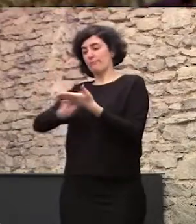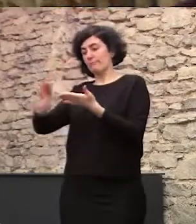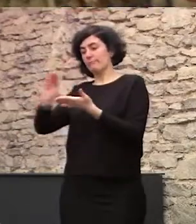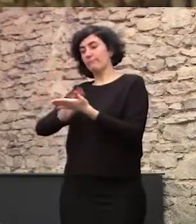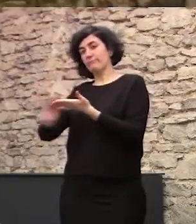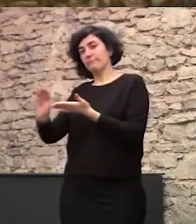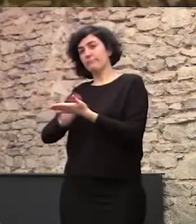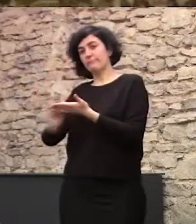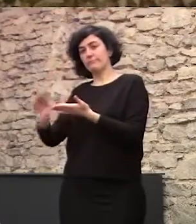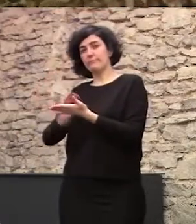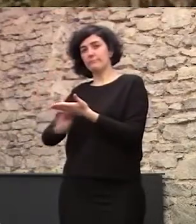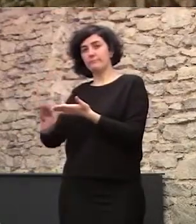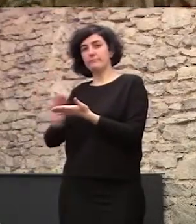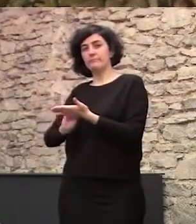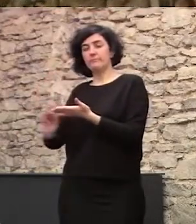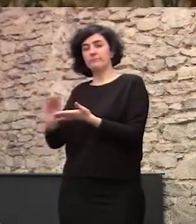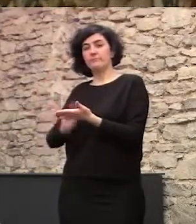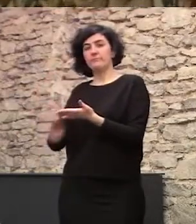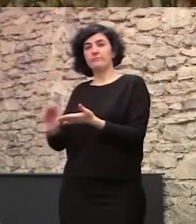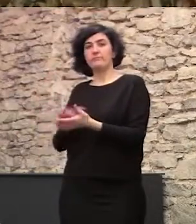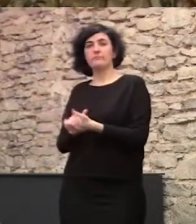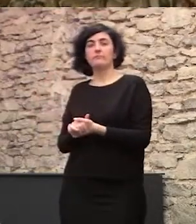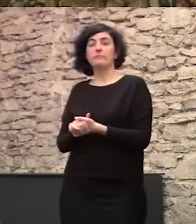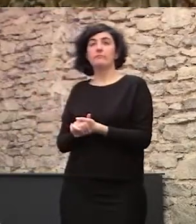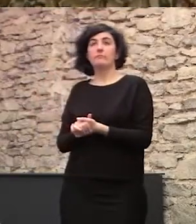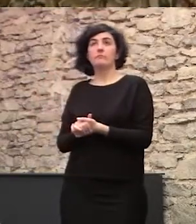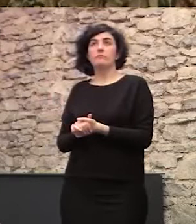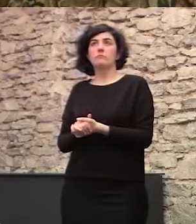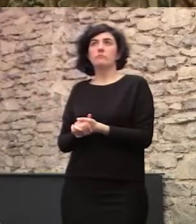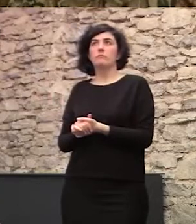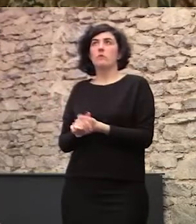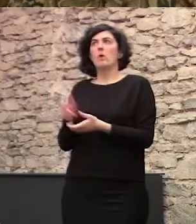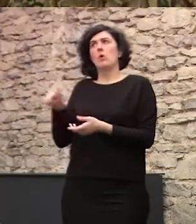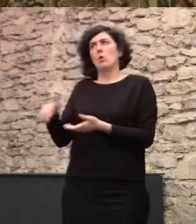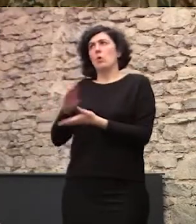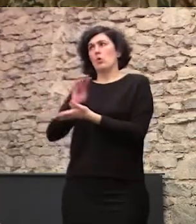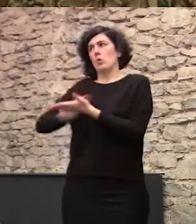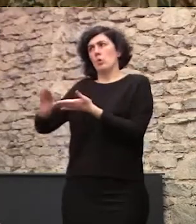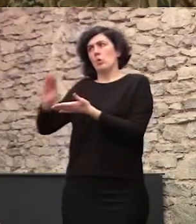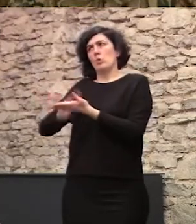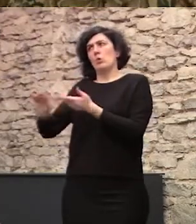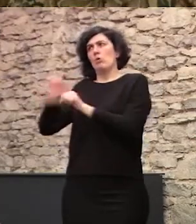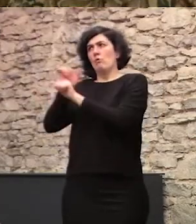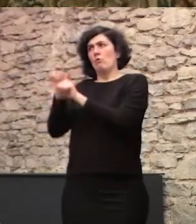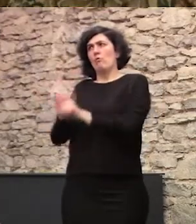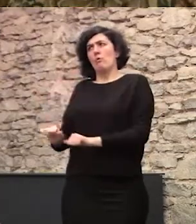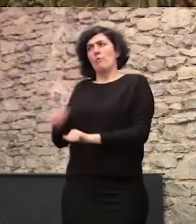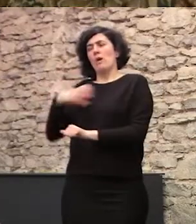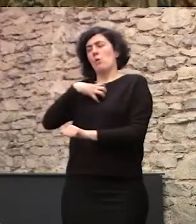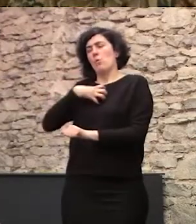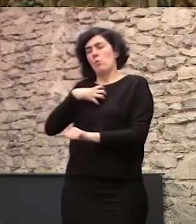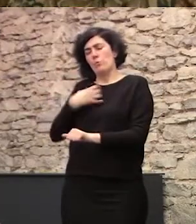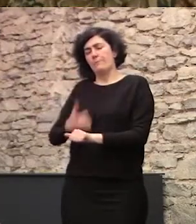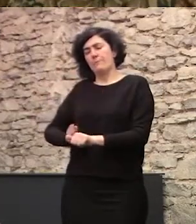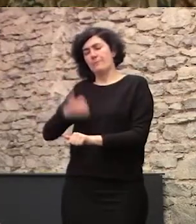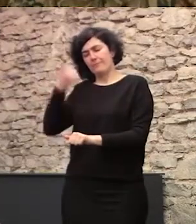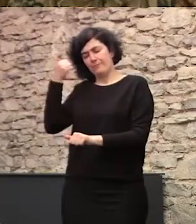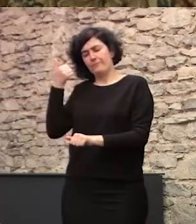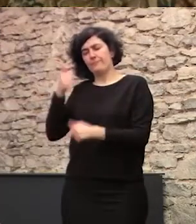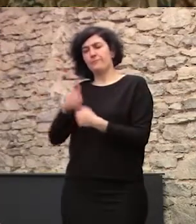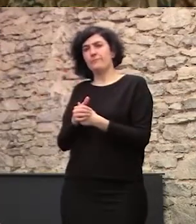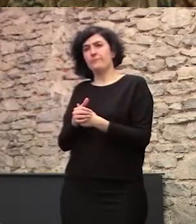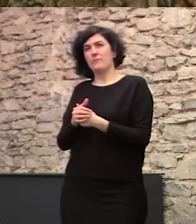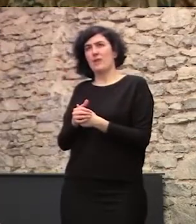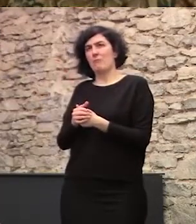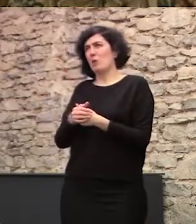idazketari dagokionez, ba askoz gehiago kostatu zait. Bai, askoz gehiago, baina